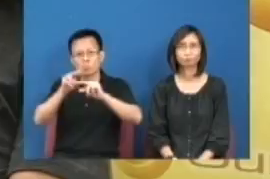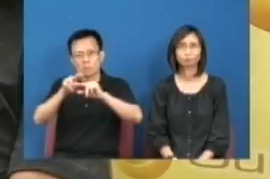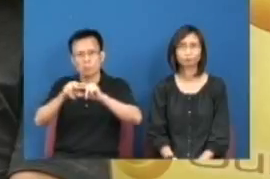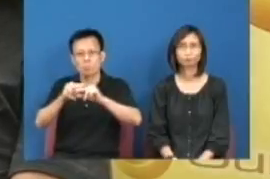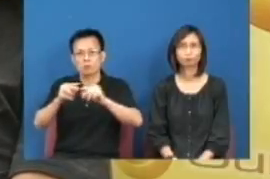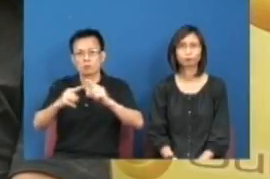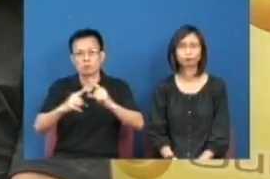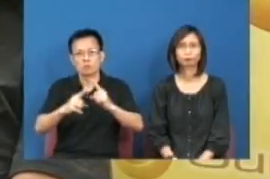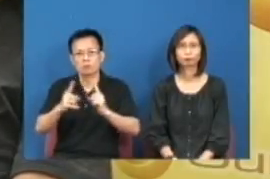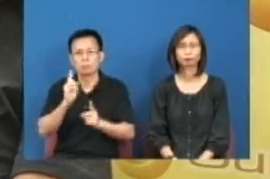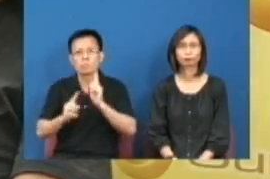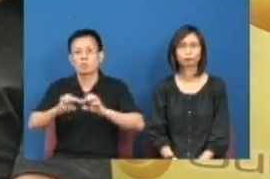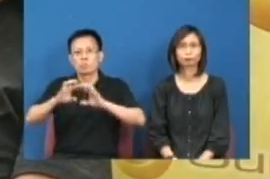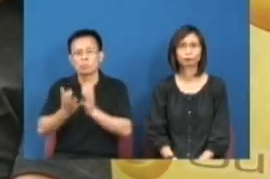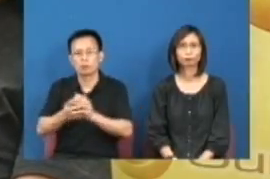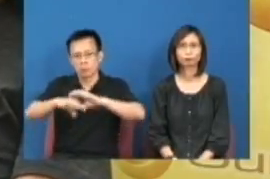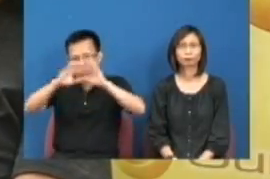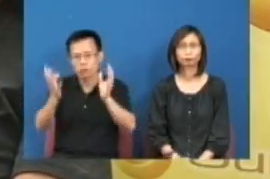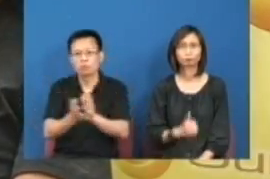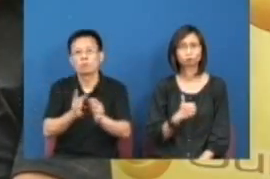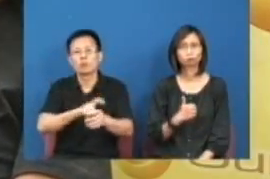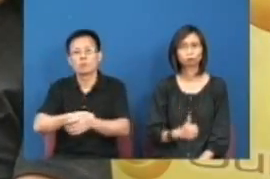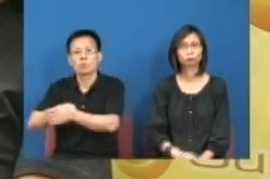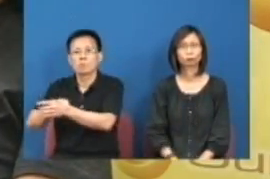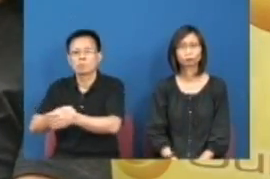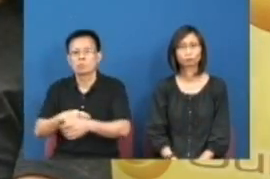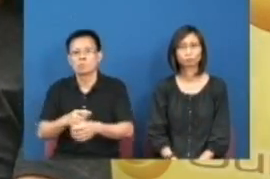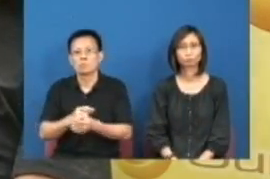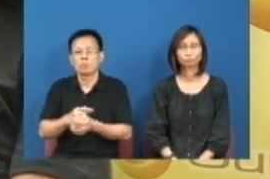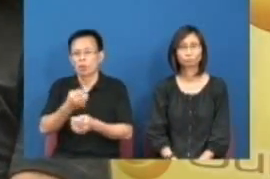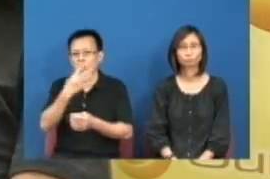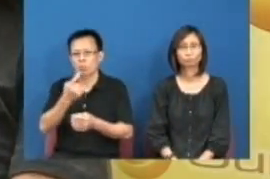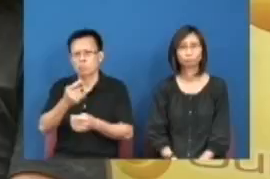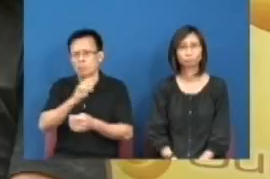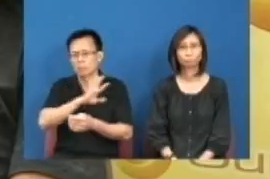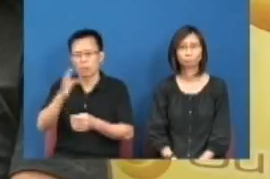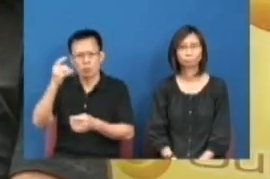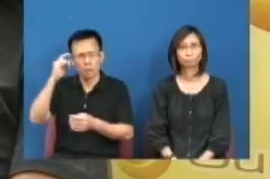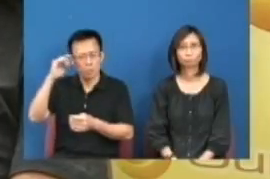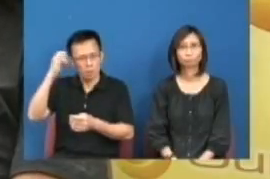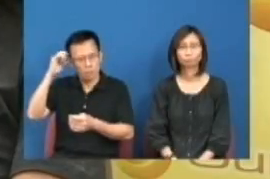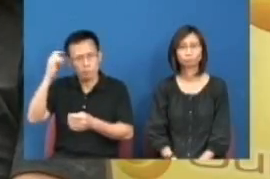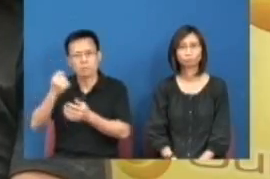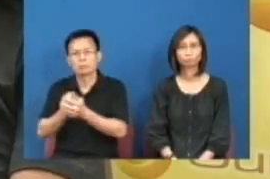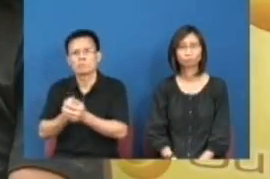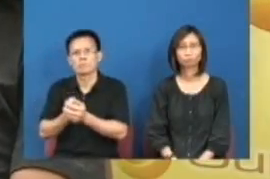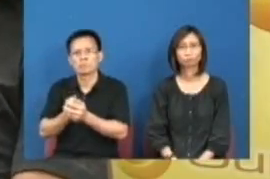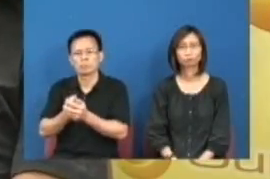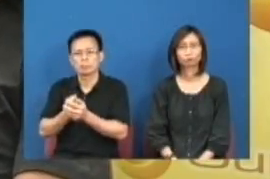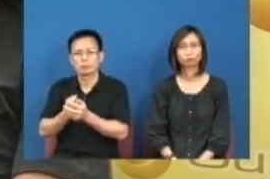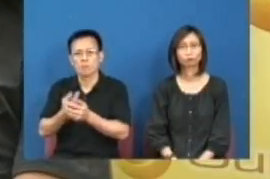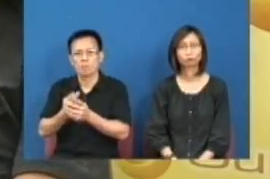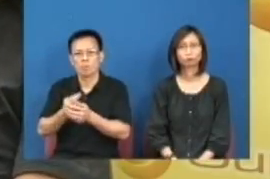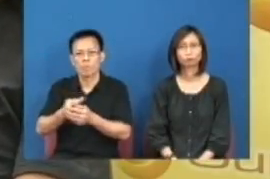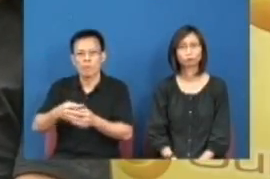喺各個省嗰度註冊咁啊，全部拉曬啦，係咪？咁而家香港呢個就不可想像。咁所以其實佢而家策劃嘅就係圍堵泛民主